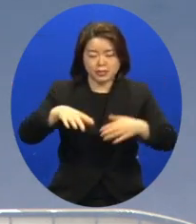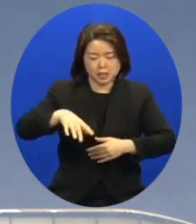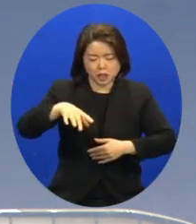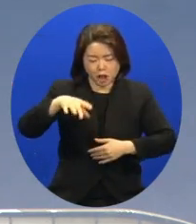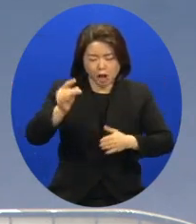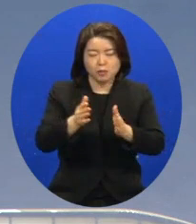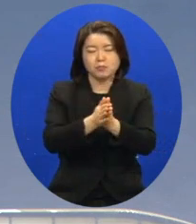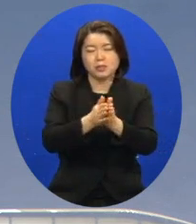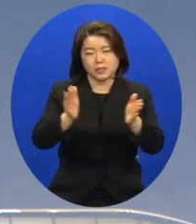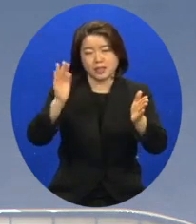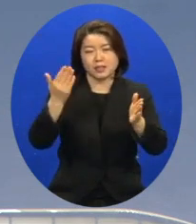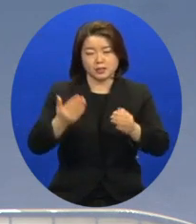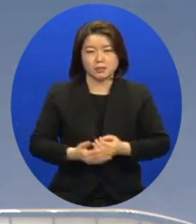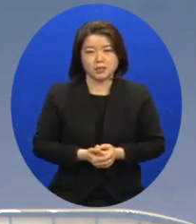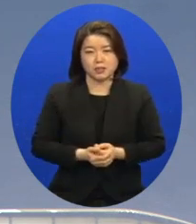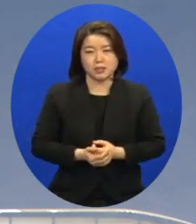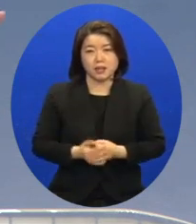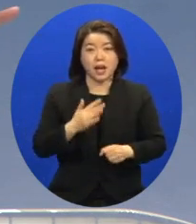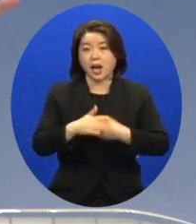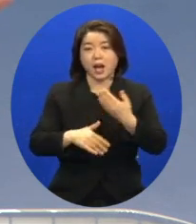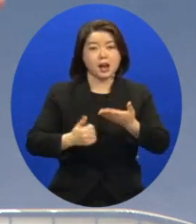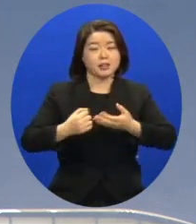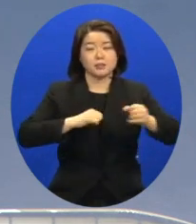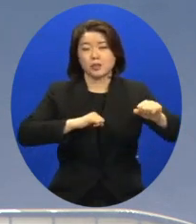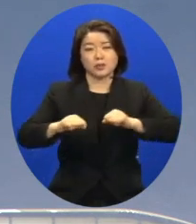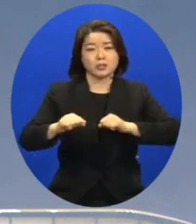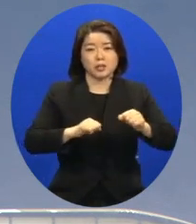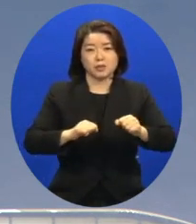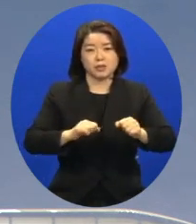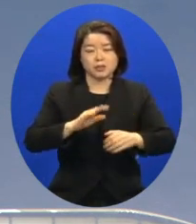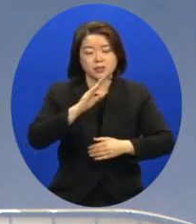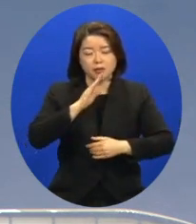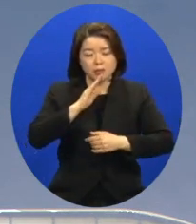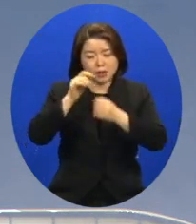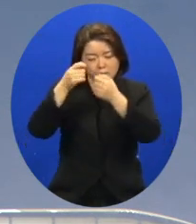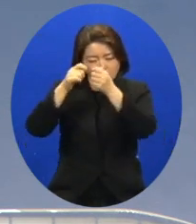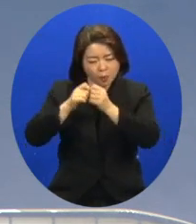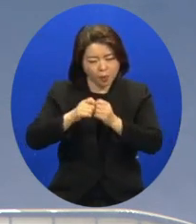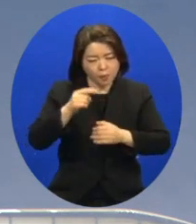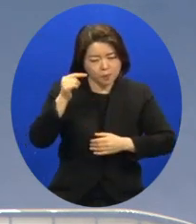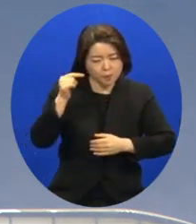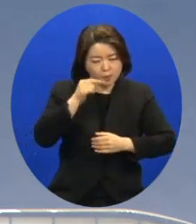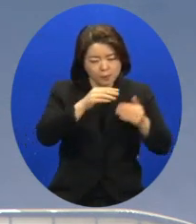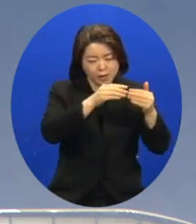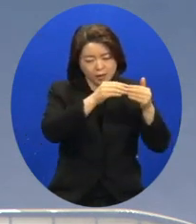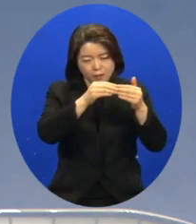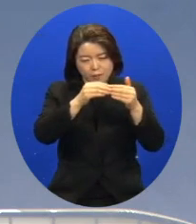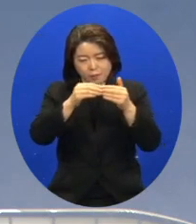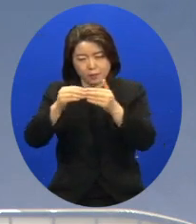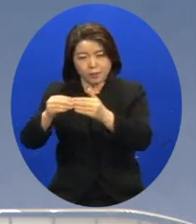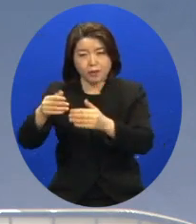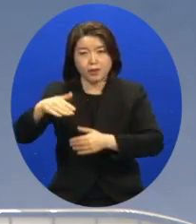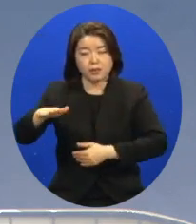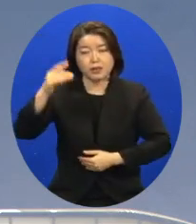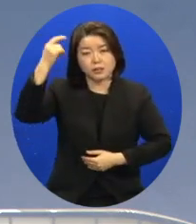됩니다. 하나님의 역사하심이 너무나 섬세하게 우리를 이끌어 가신다는 것을 느끼게 돼요.